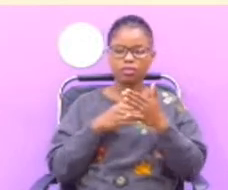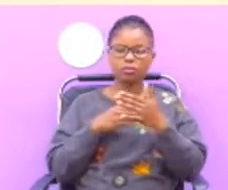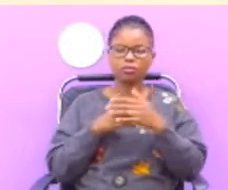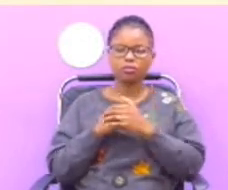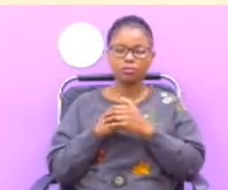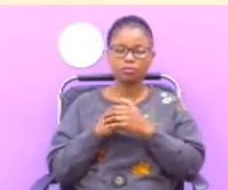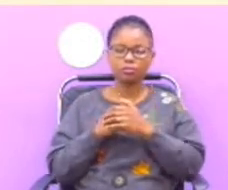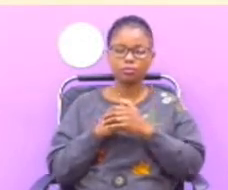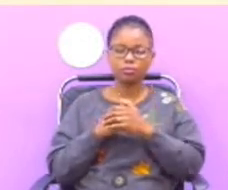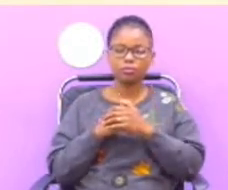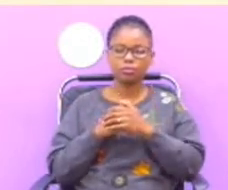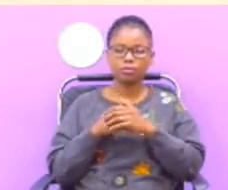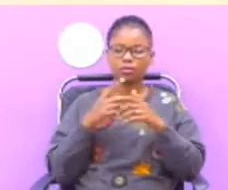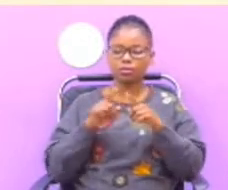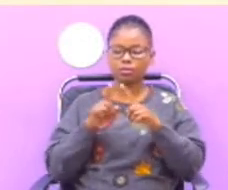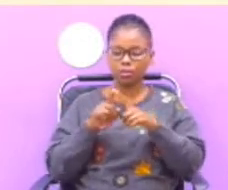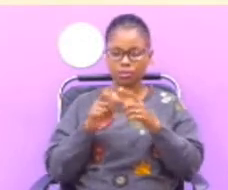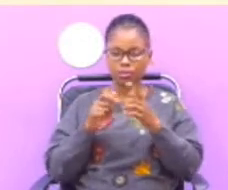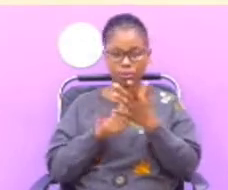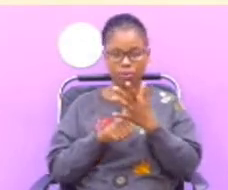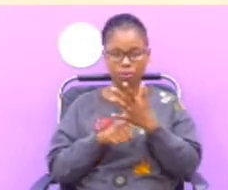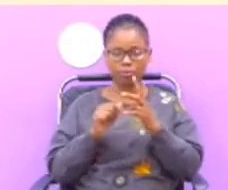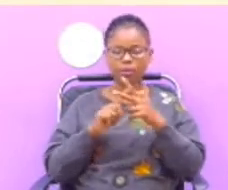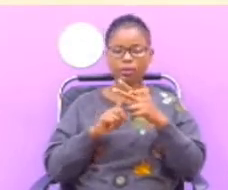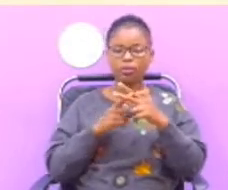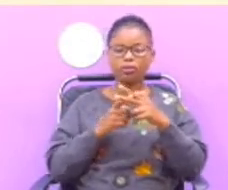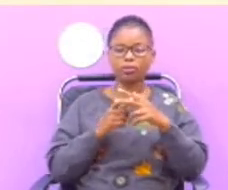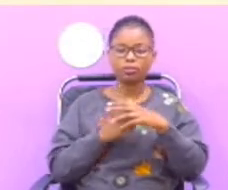ihinda rĩa thĩna nĩ ikinyu